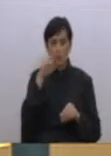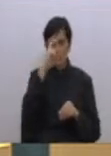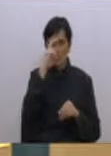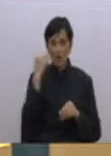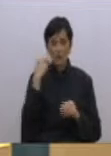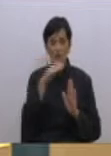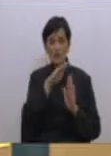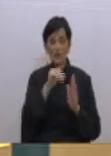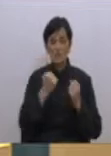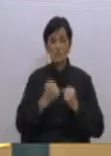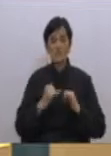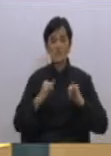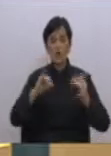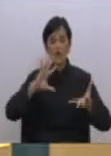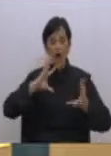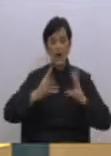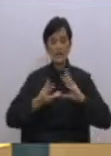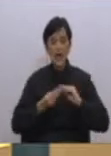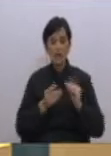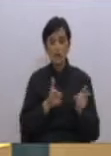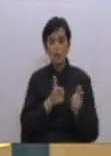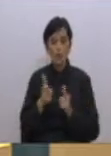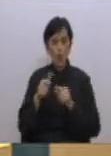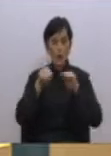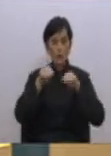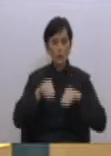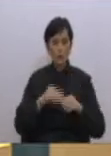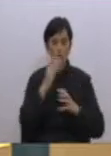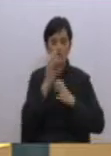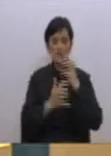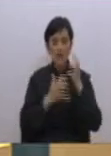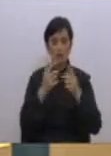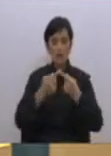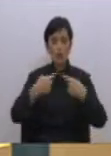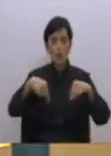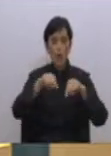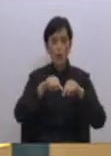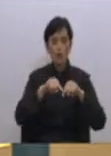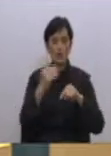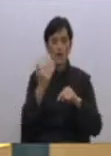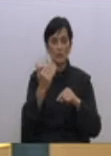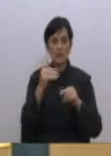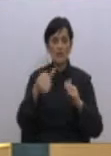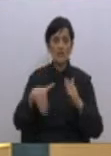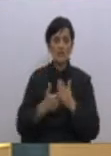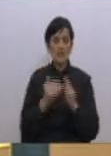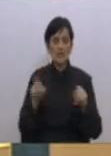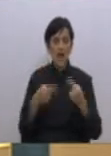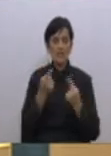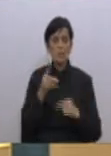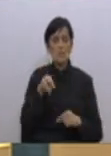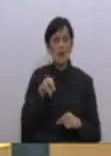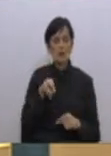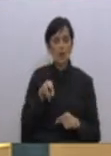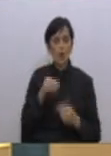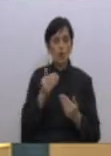ვალის მდგრადობის ანალიზი მოამზადოს საერთაშორისო ორგანიზაციების განახლებული მეთოდოლოგიის